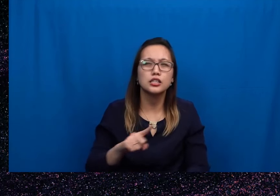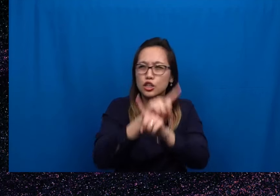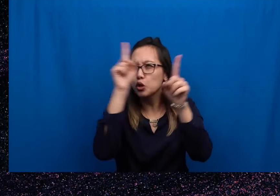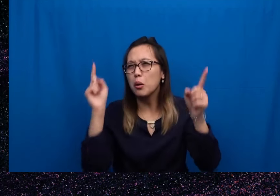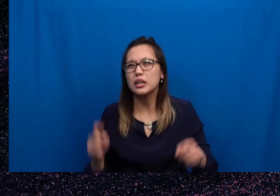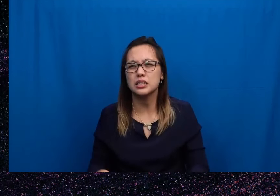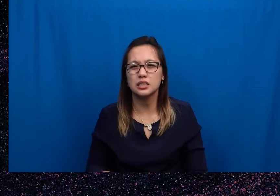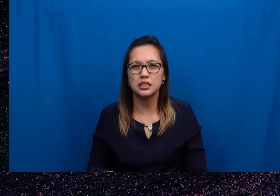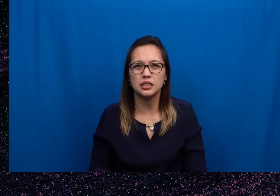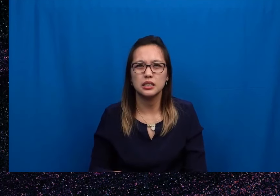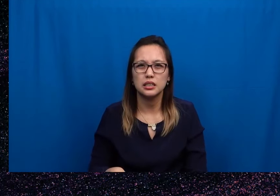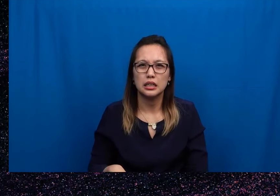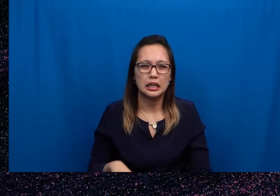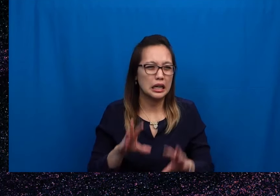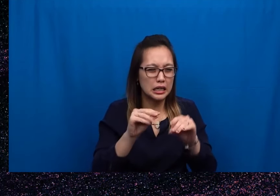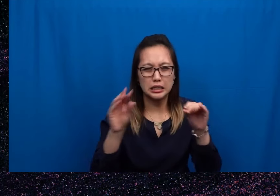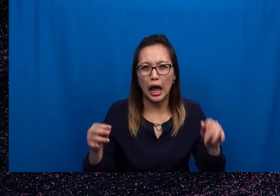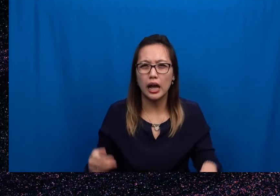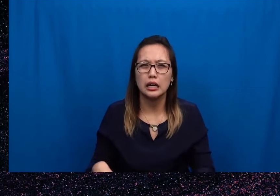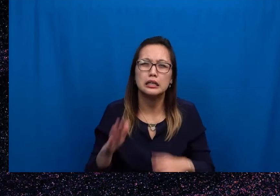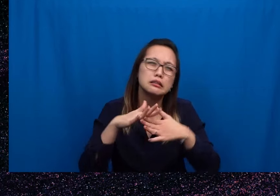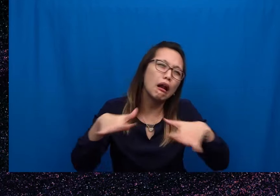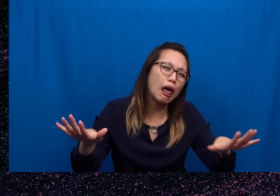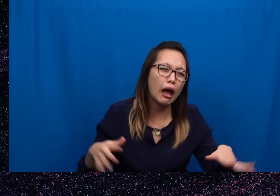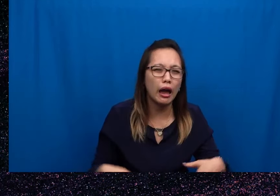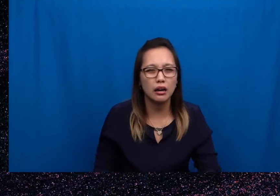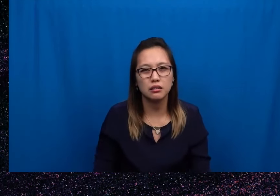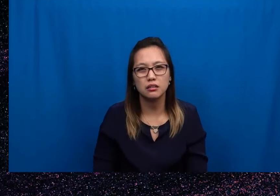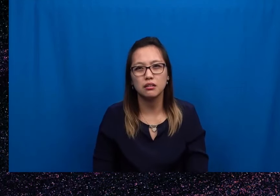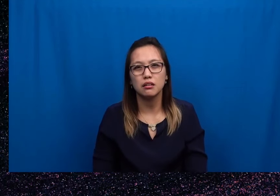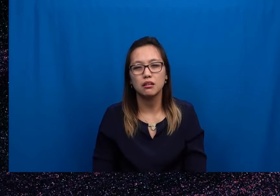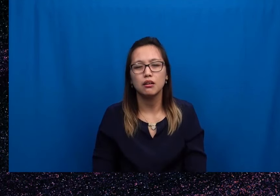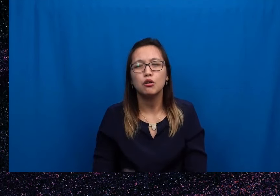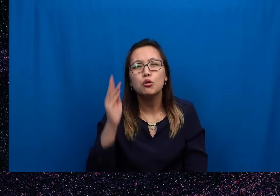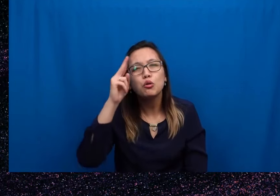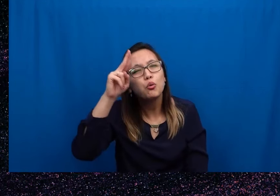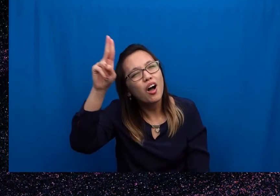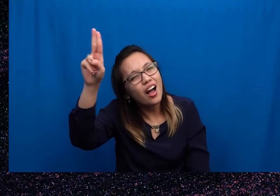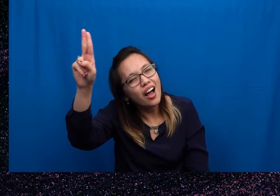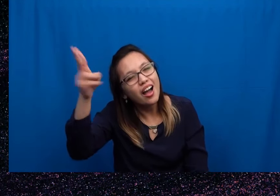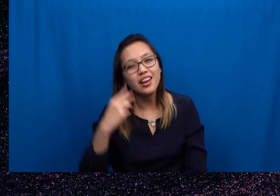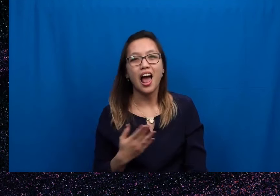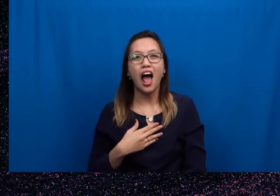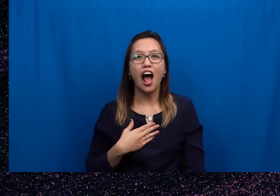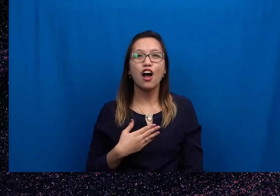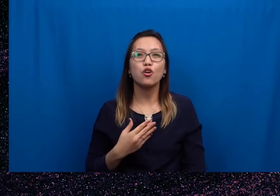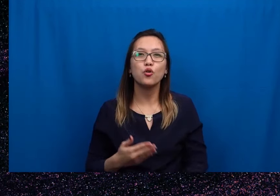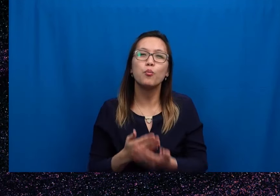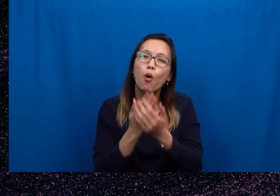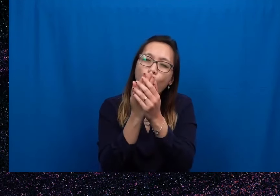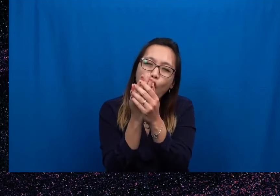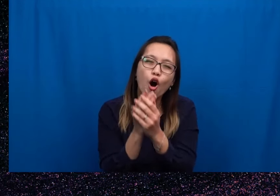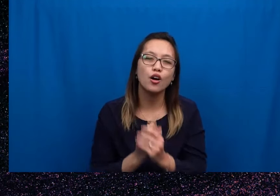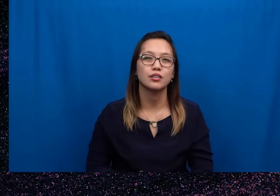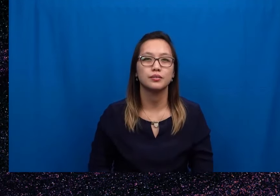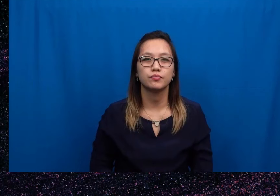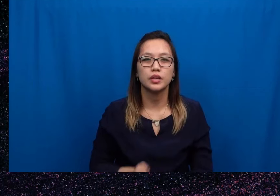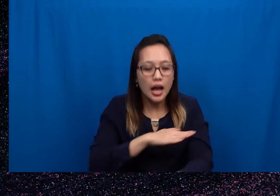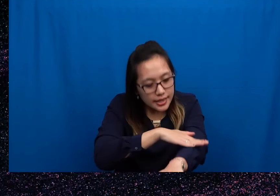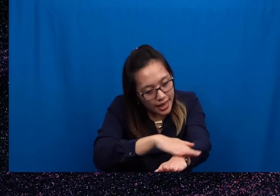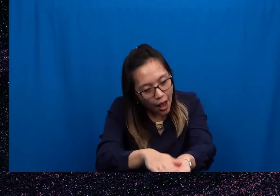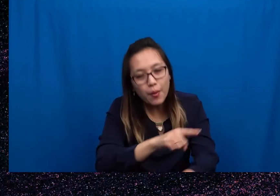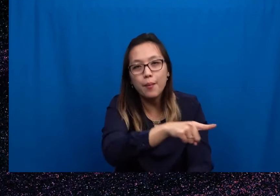kehidupan mereka, di dalam usaha mereka dan sebagainya. Tuhan, hamba minta saat ini Engkau jamah mereka, seperti Engkau